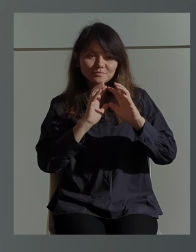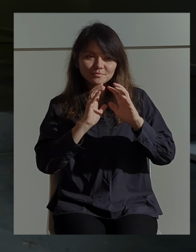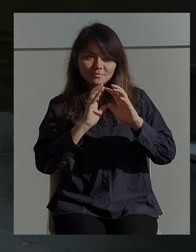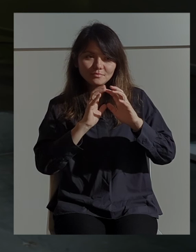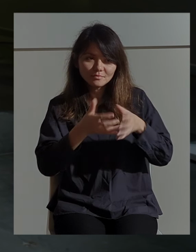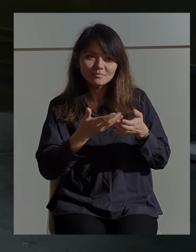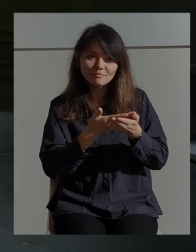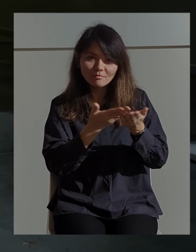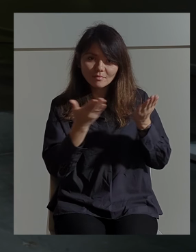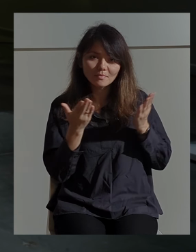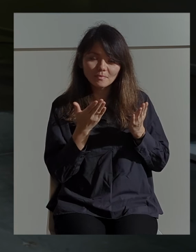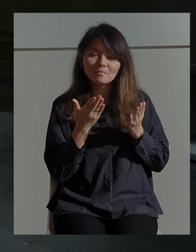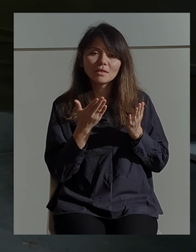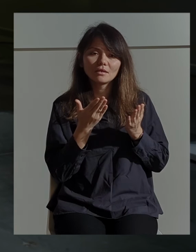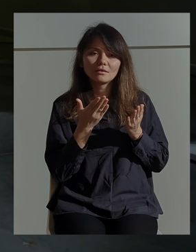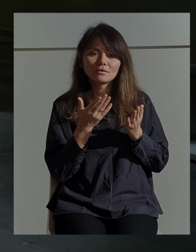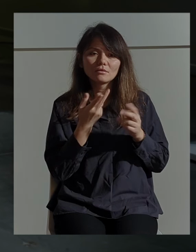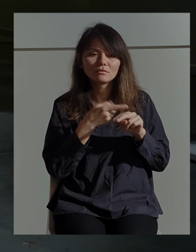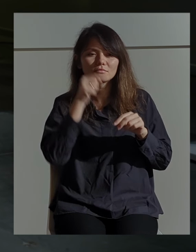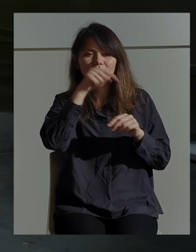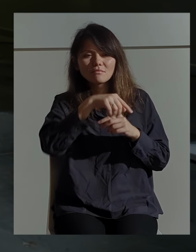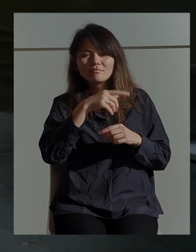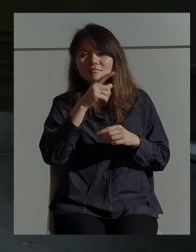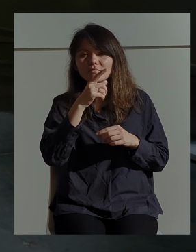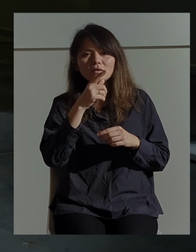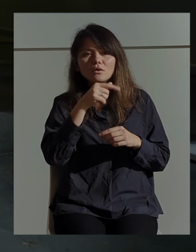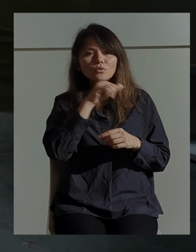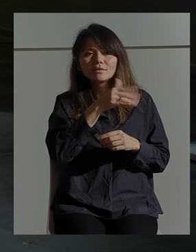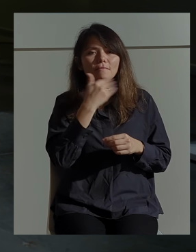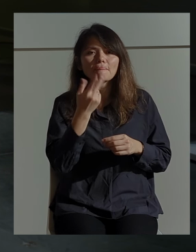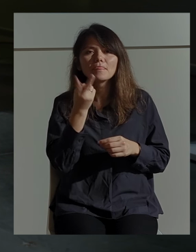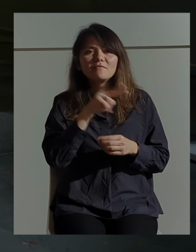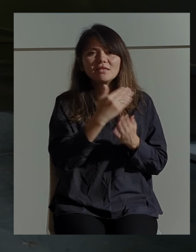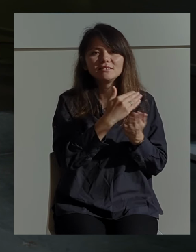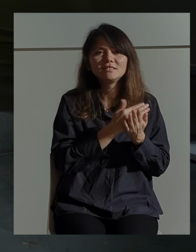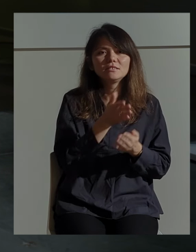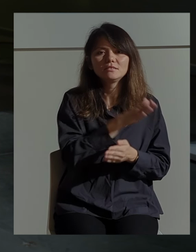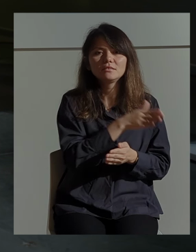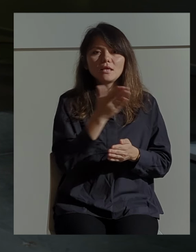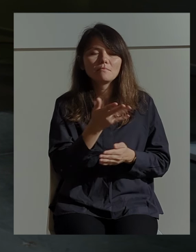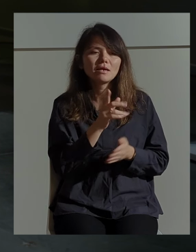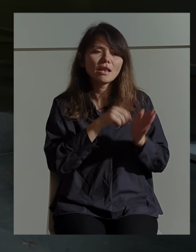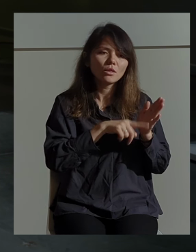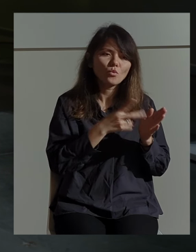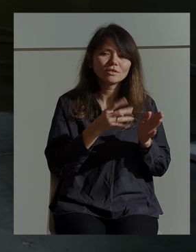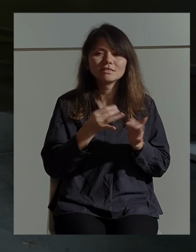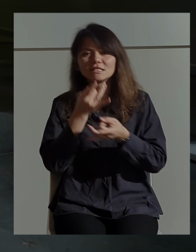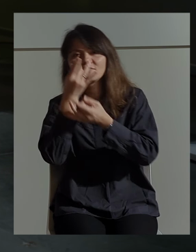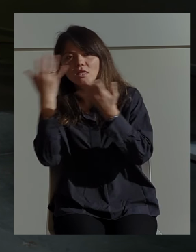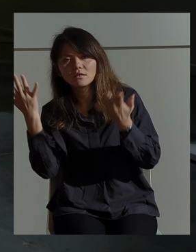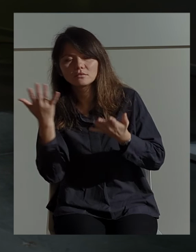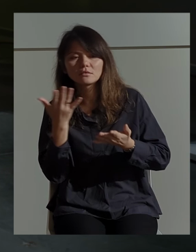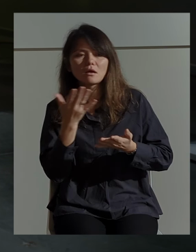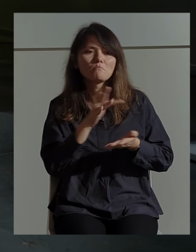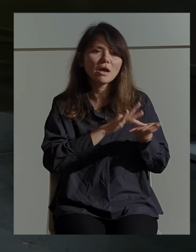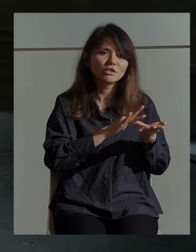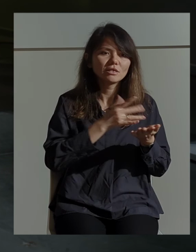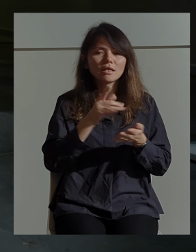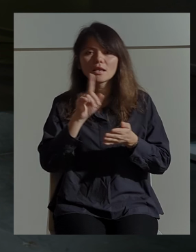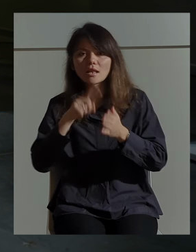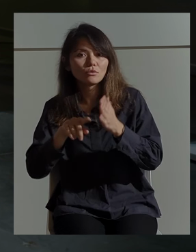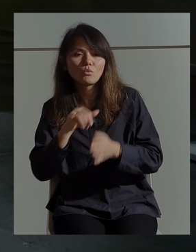мир за пределами которого стоит хаос То есть у них нету две описательных системы Да скажем религиозная и светская или магическая или религиозная у